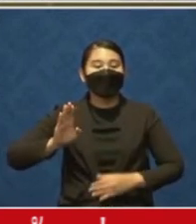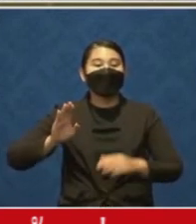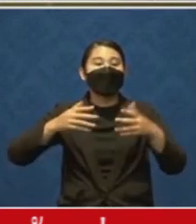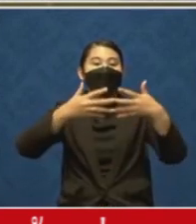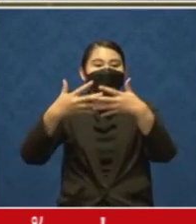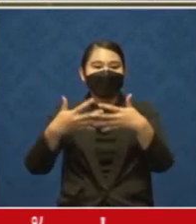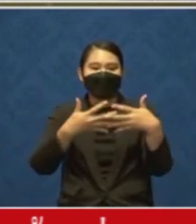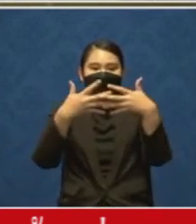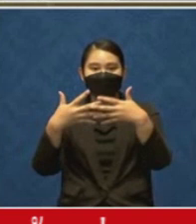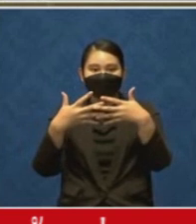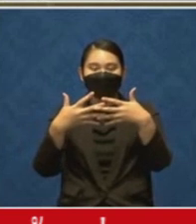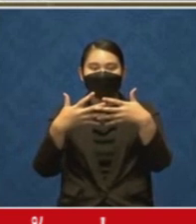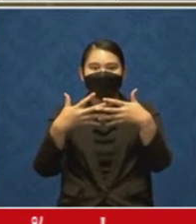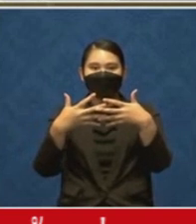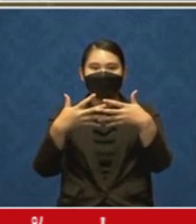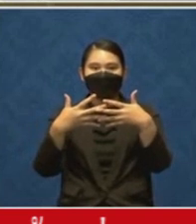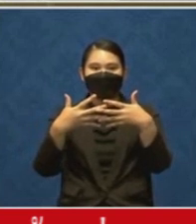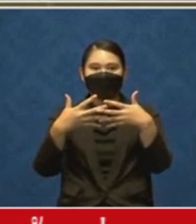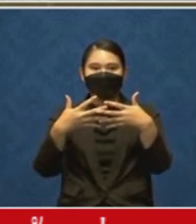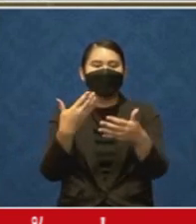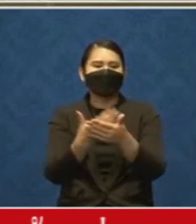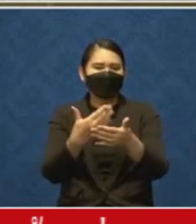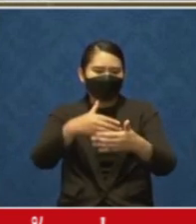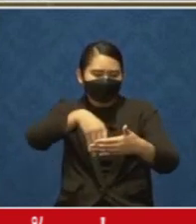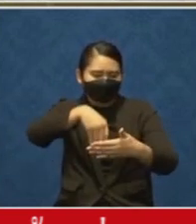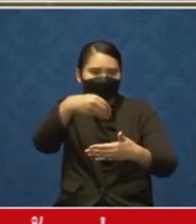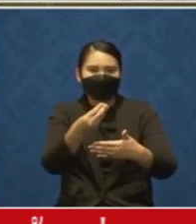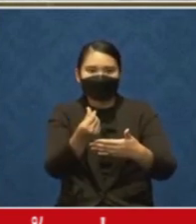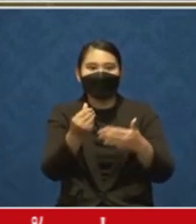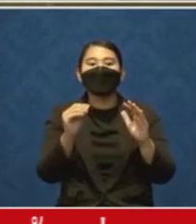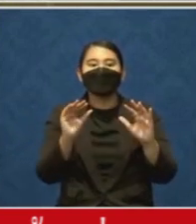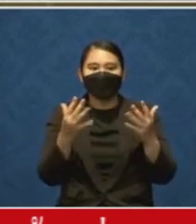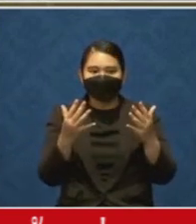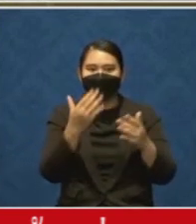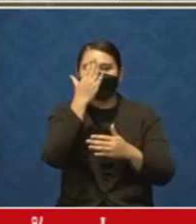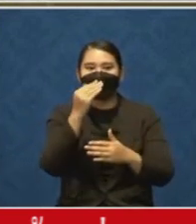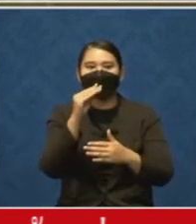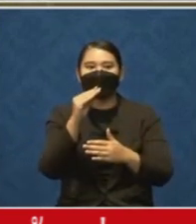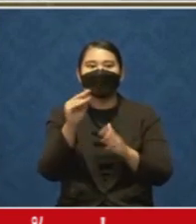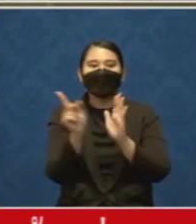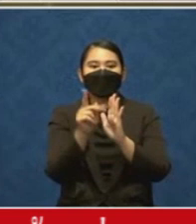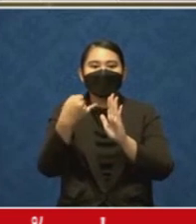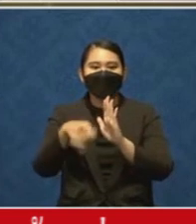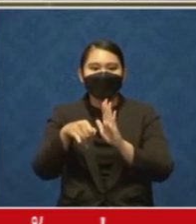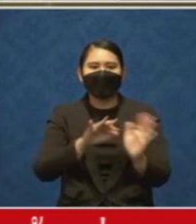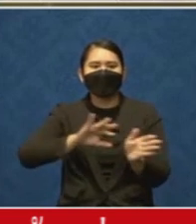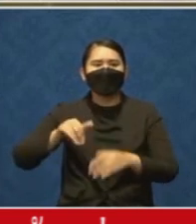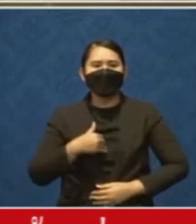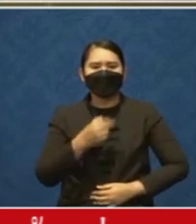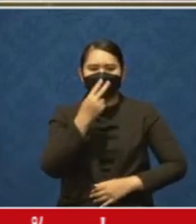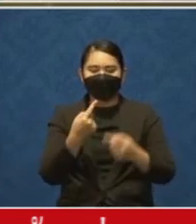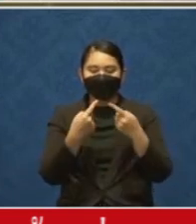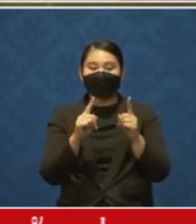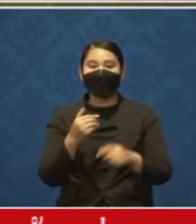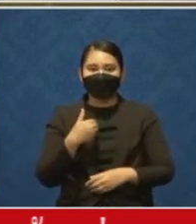าบริษัทนี้ไม่มีการเปิดซองราคาเนื่องจากผิดเงื่อนไขท่านประธานครับมันแปลกไหมล่ะครับว่าคุณไปออก